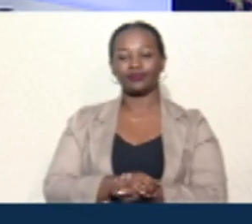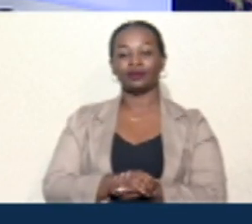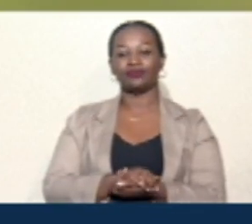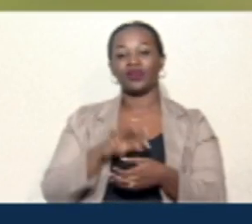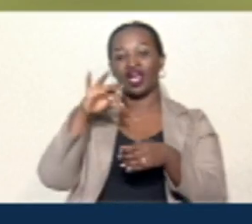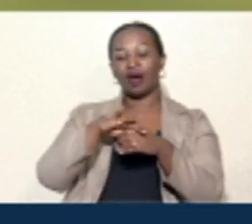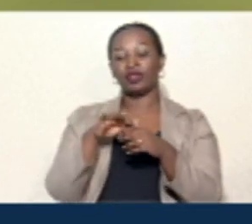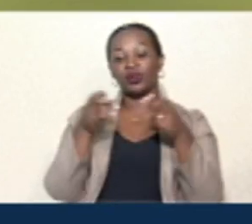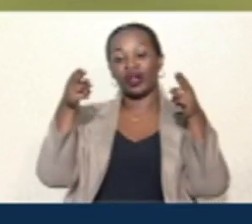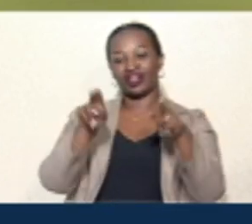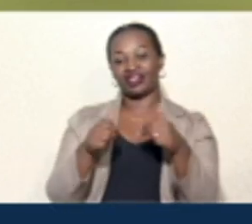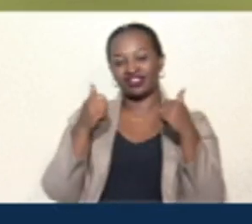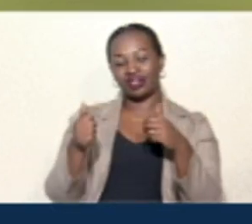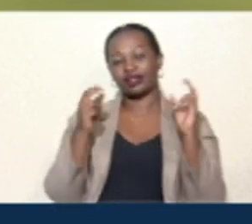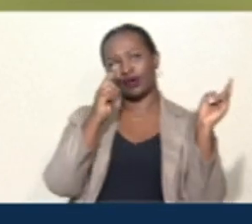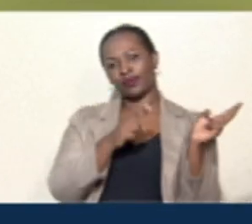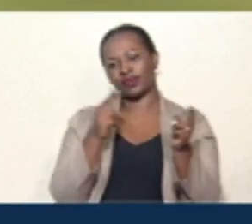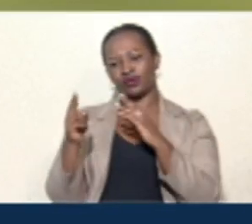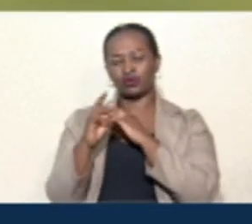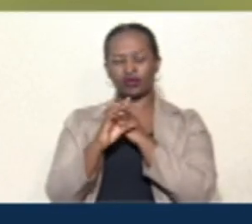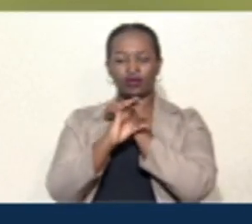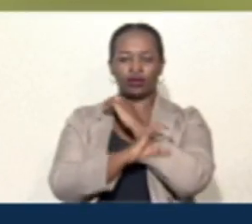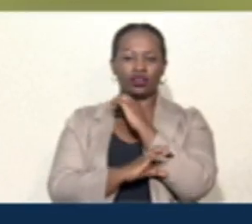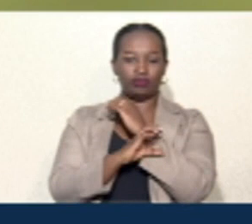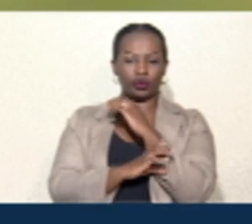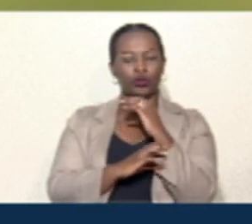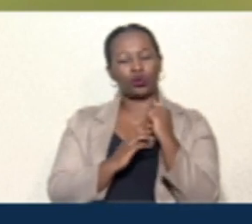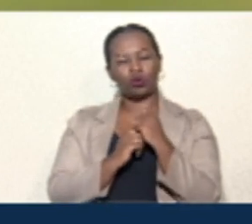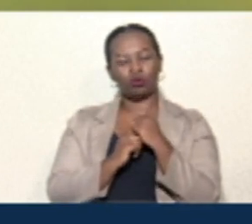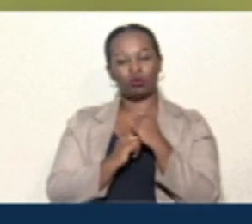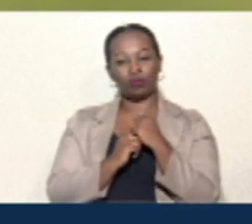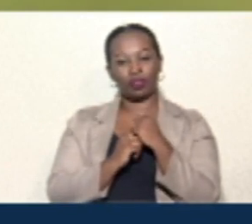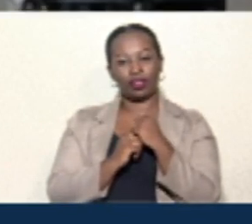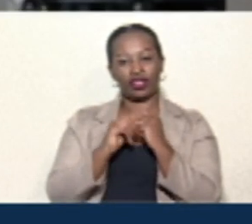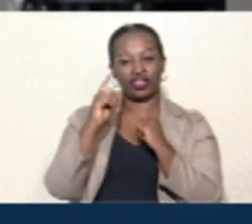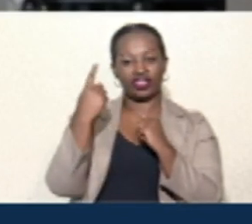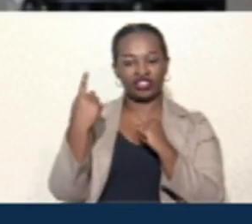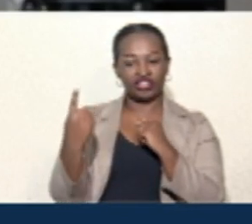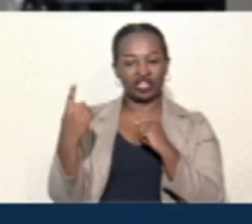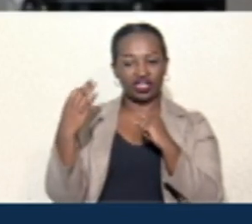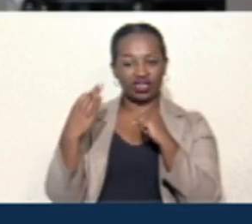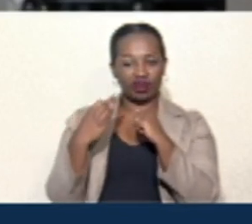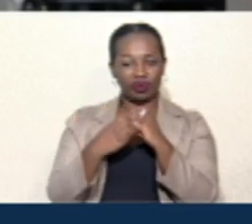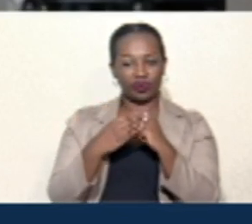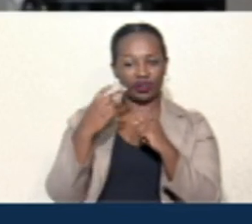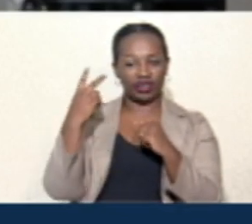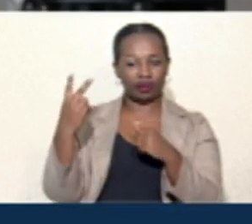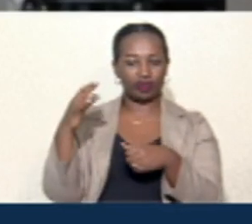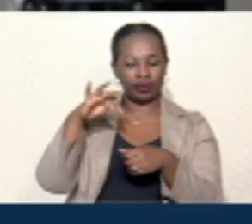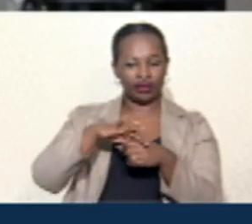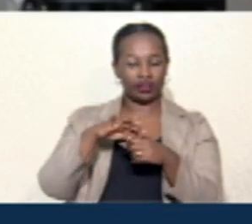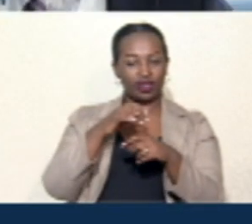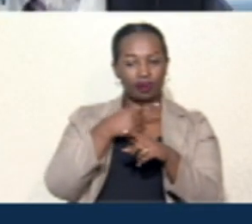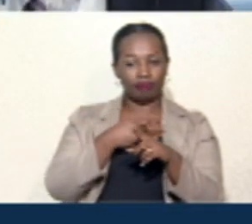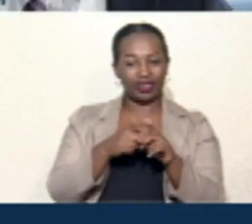Amatora yagenze neza ubundi byari ibihugu bigera mu 182 byatoye ariko nyango havuyemo